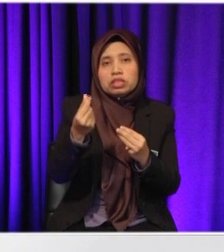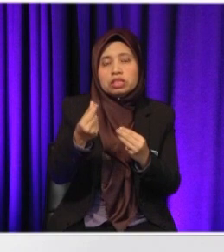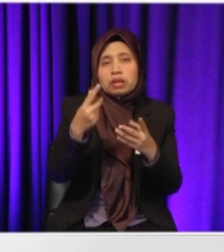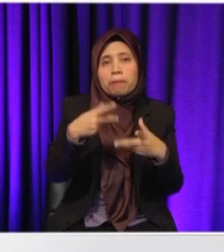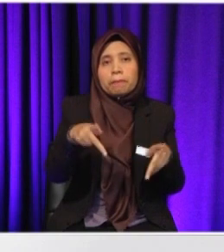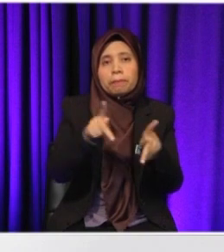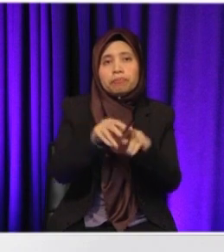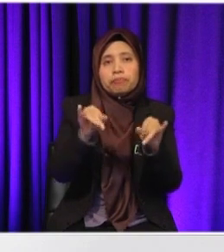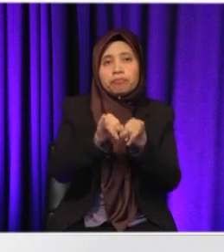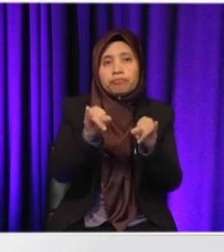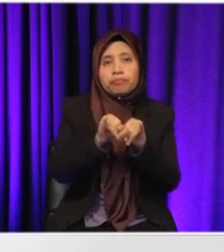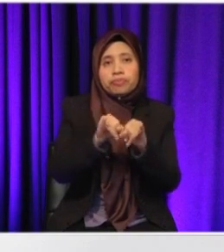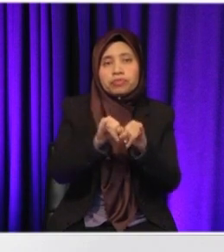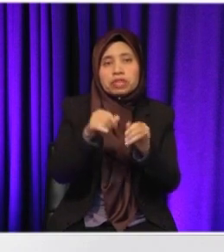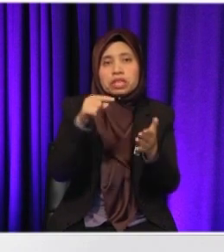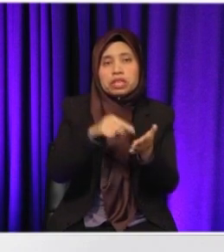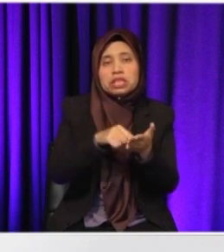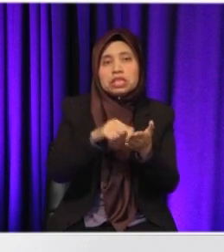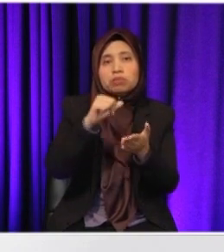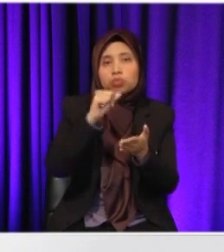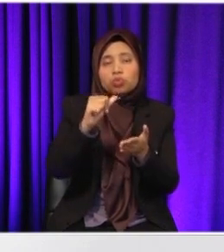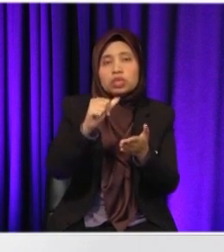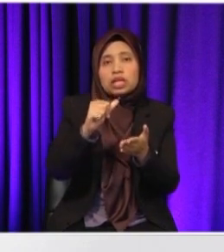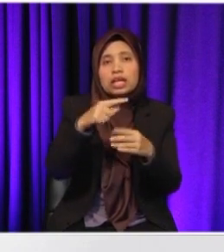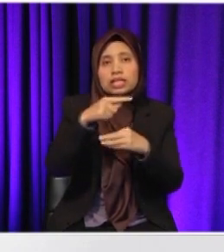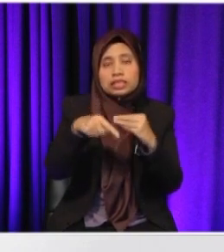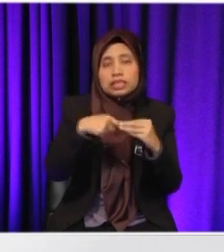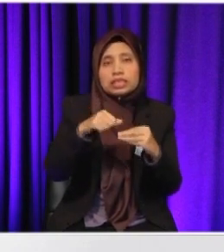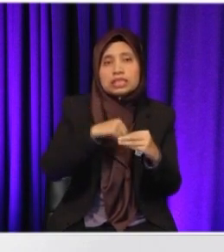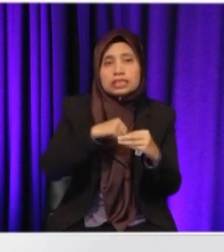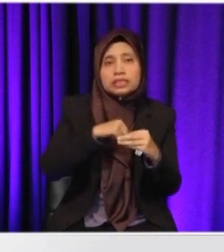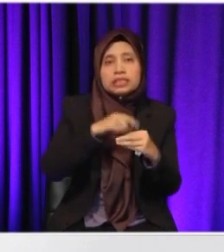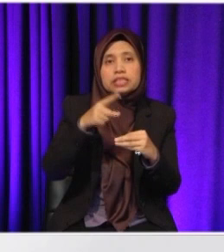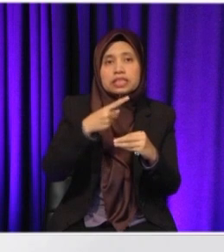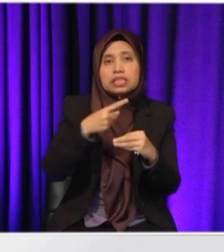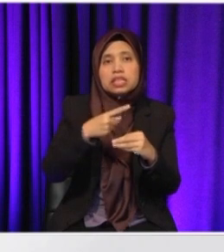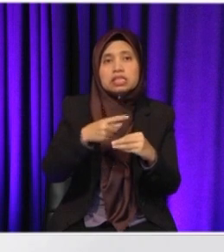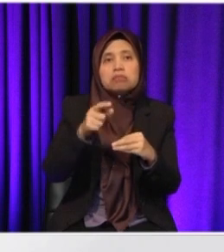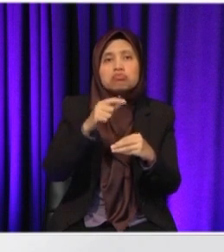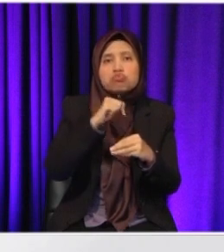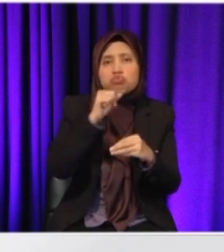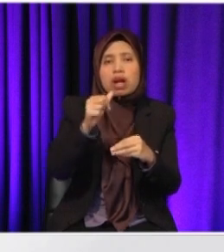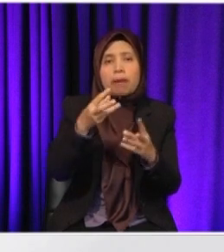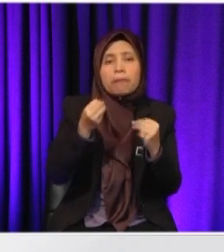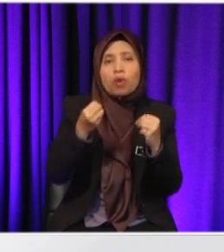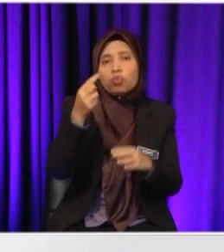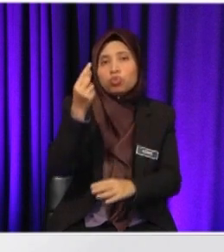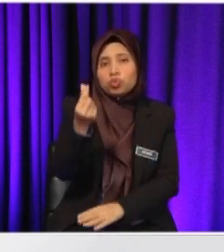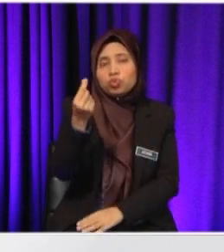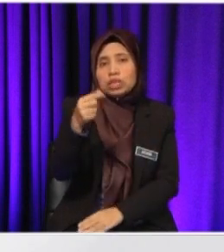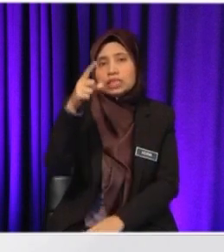juga ditekankan, hal ini bukan tentang diri saya semata-mata. Bukan kerana ini sangat wang berjumlah 27 juta